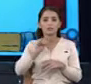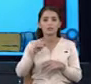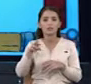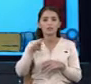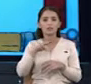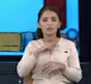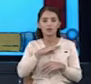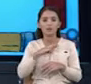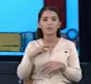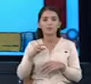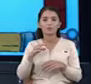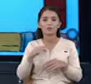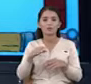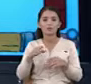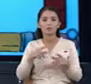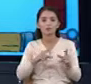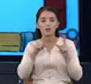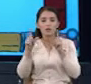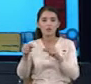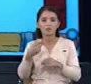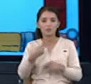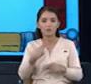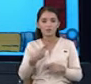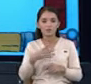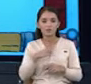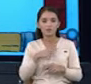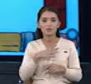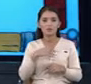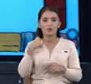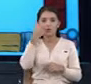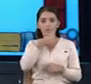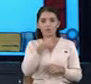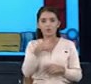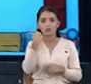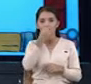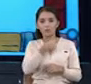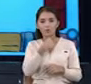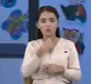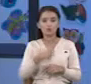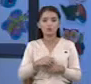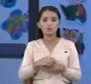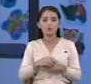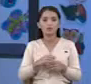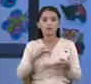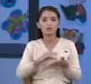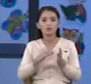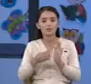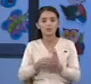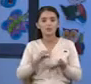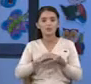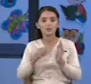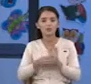и я. Скамья ведет обеих нас из года в год, из класса